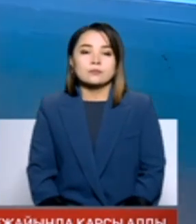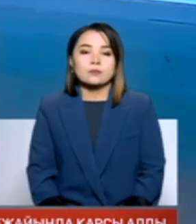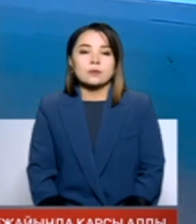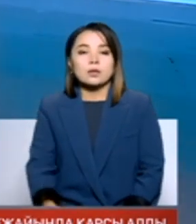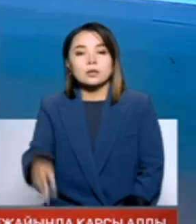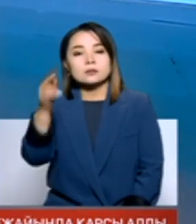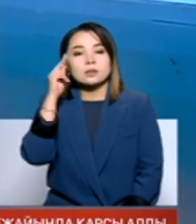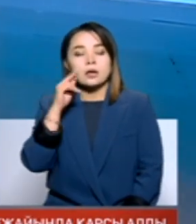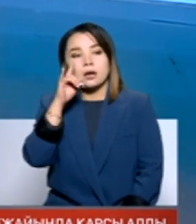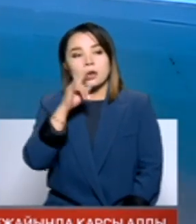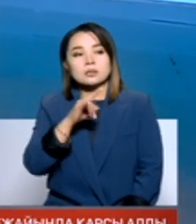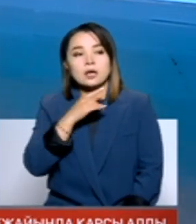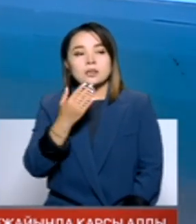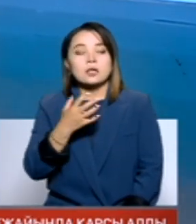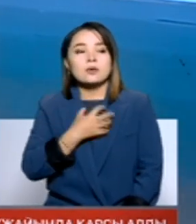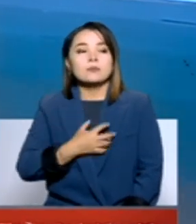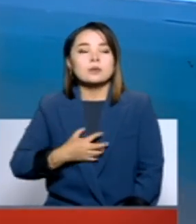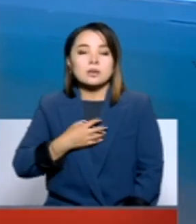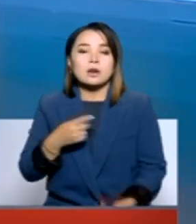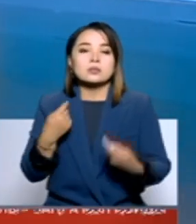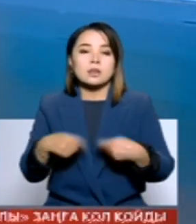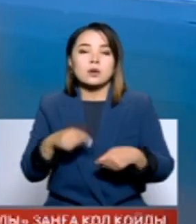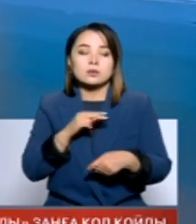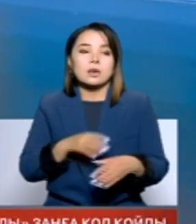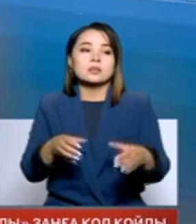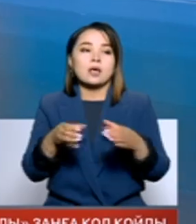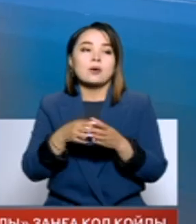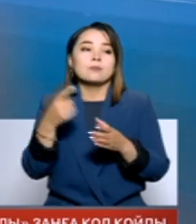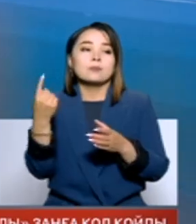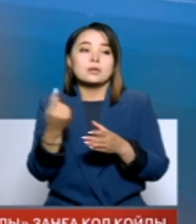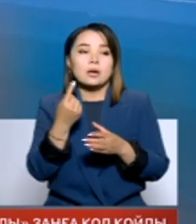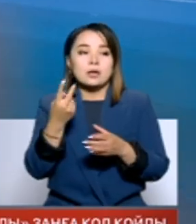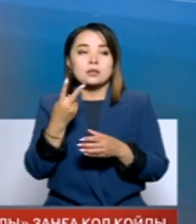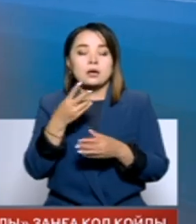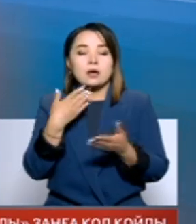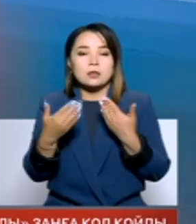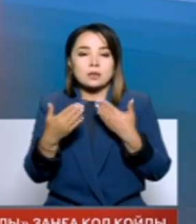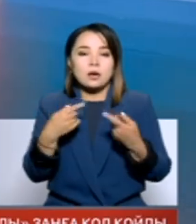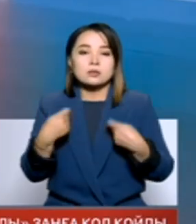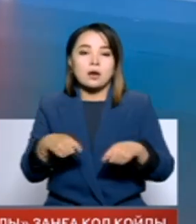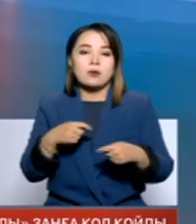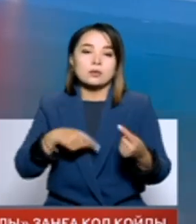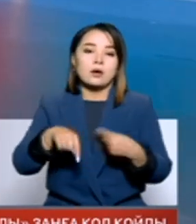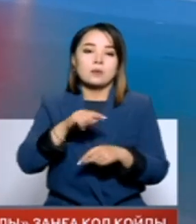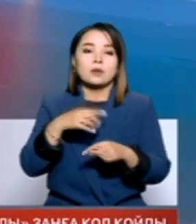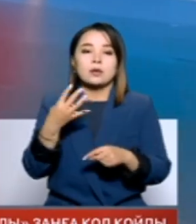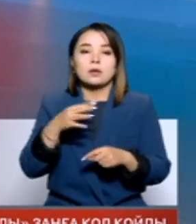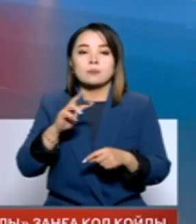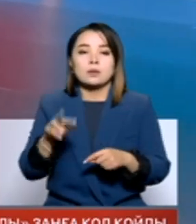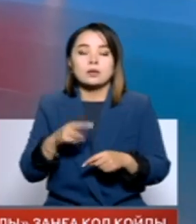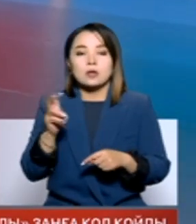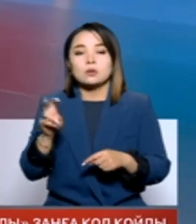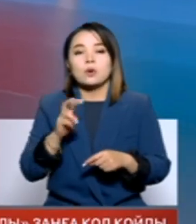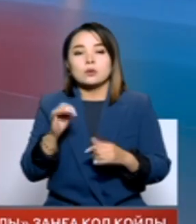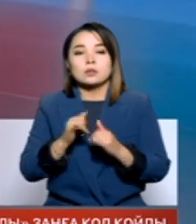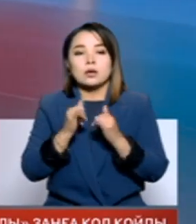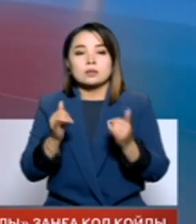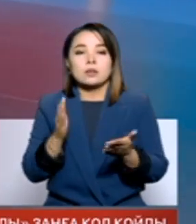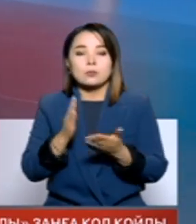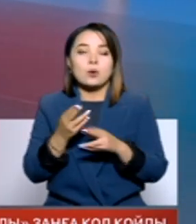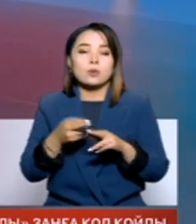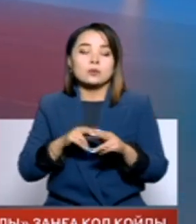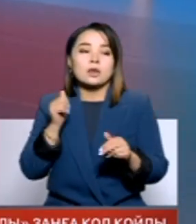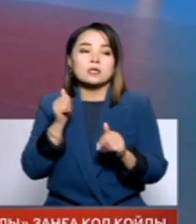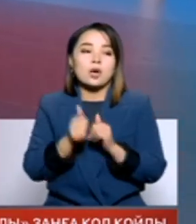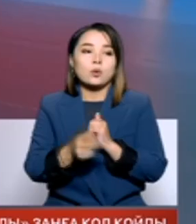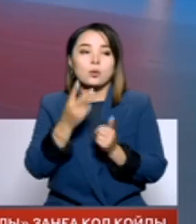Жалғастырайық. Қытай Қазақстанның негізгі сауда серіктестерінің бірі. Екеуара тауар айналымы 40 миллиард доллардан асты. Бұл